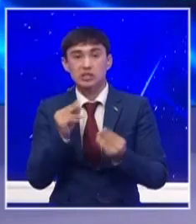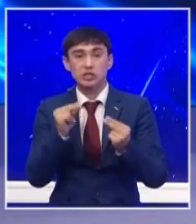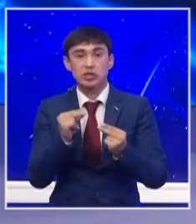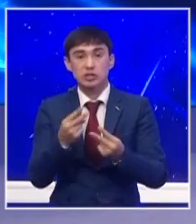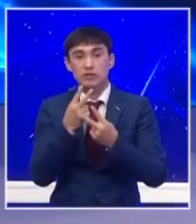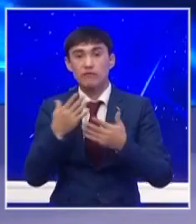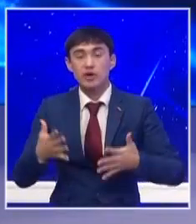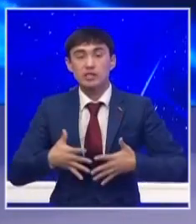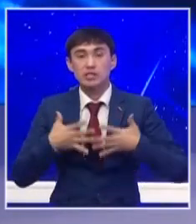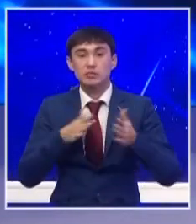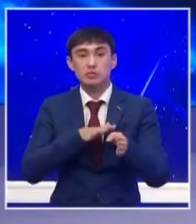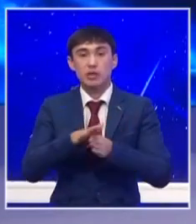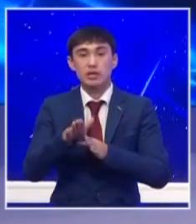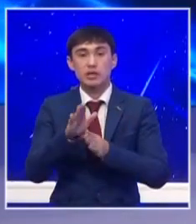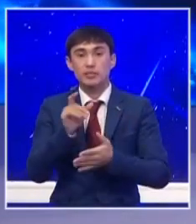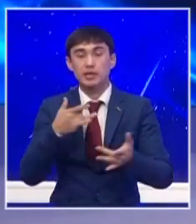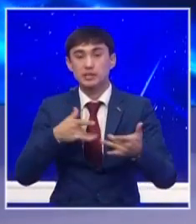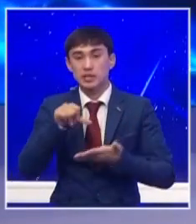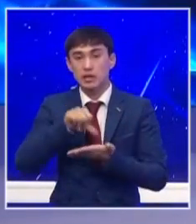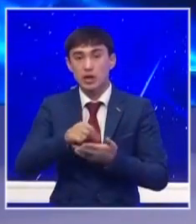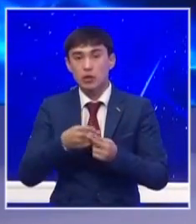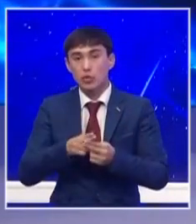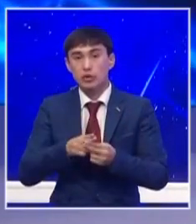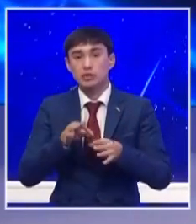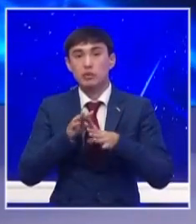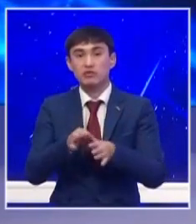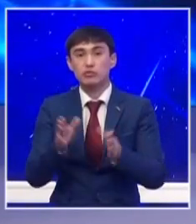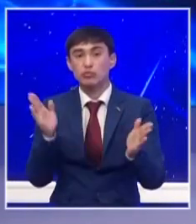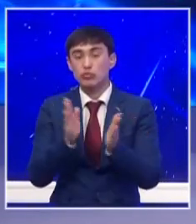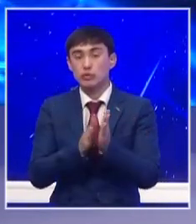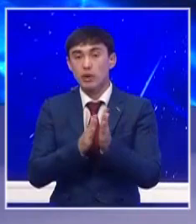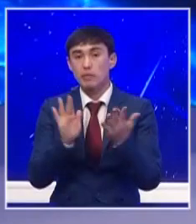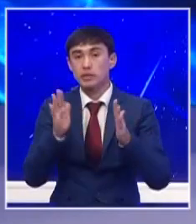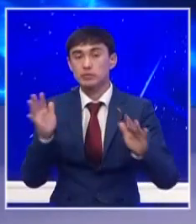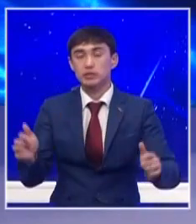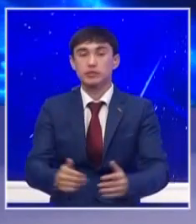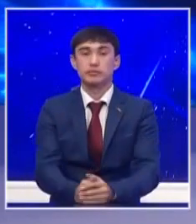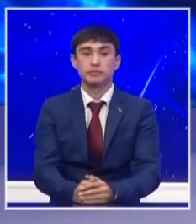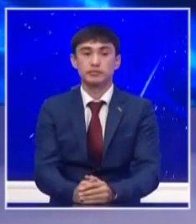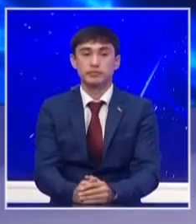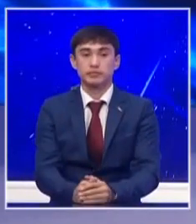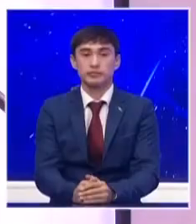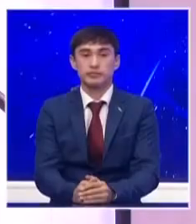искренним и выразительным исполнением на сцене которое сопровождалась бурными аплодисментами